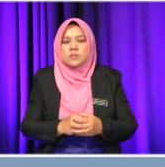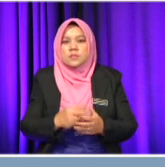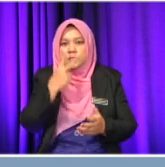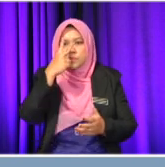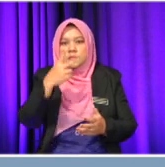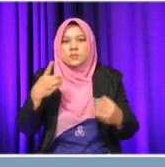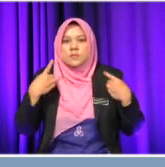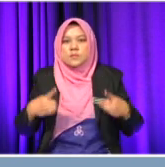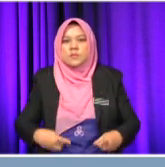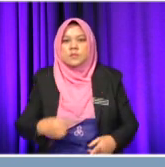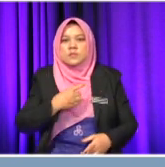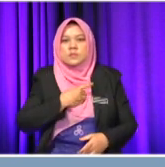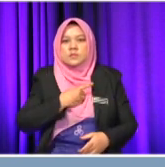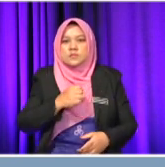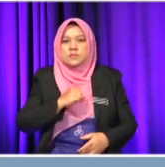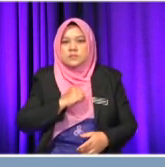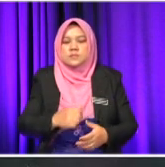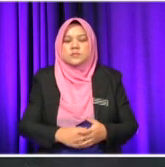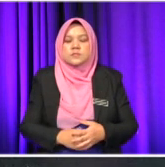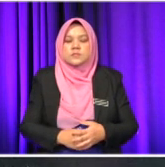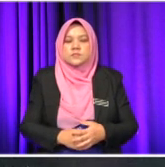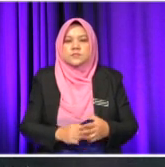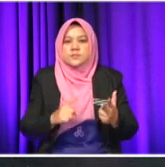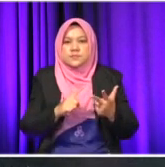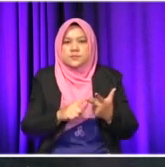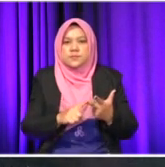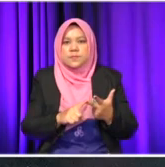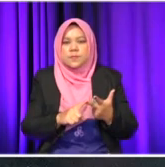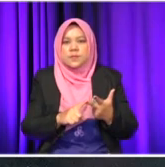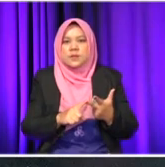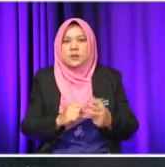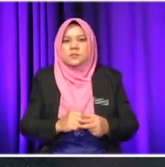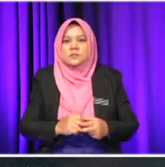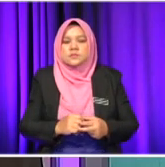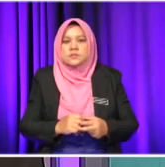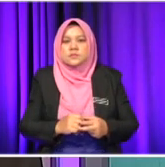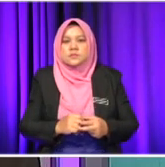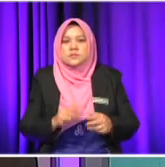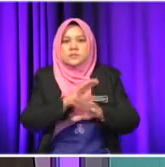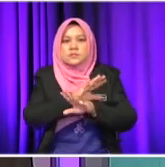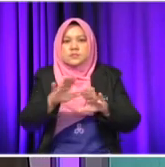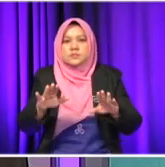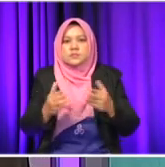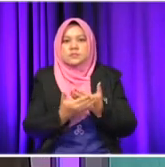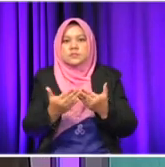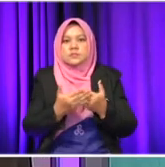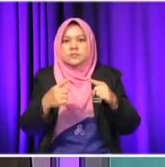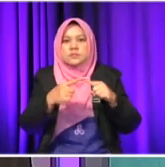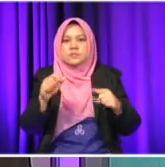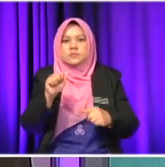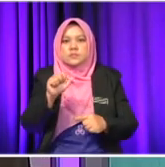usahawankan yang kedua yang ketiga yang ketiga tidak mudah putus